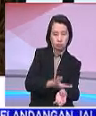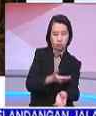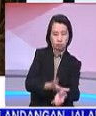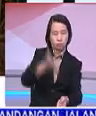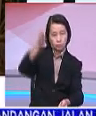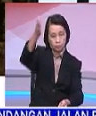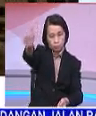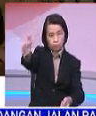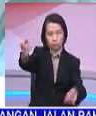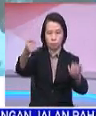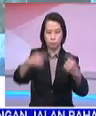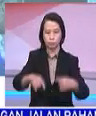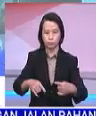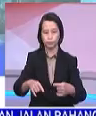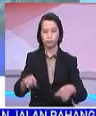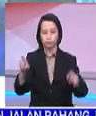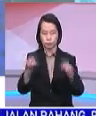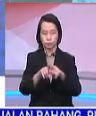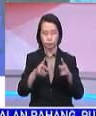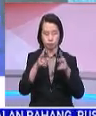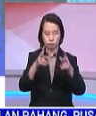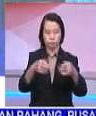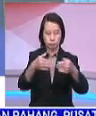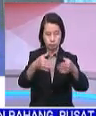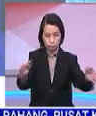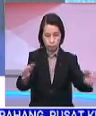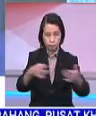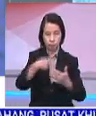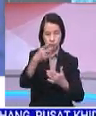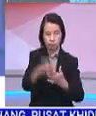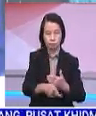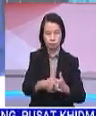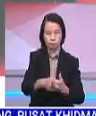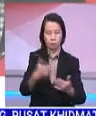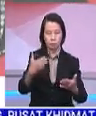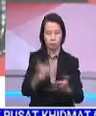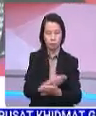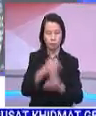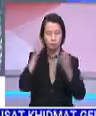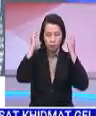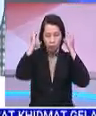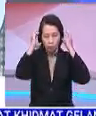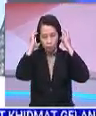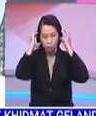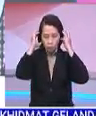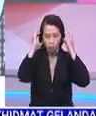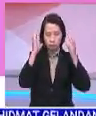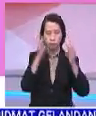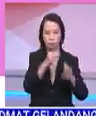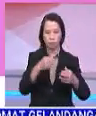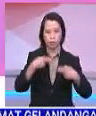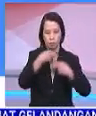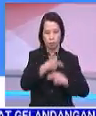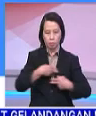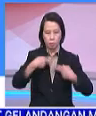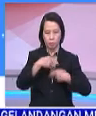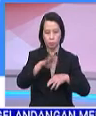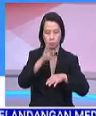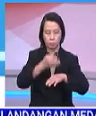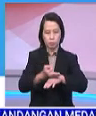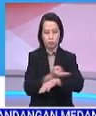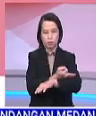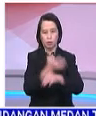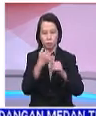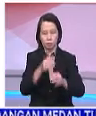akan datang turut dilancarkan program dan elemen baharu radio TV berita dan hiburan agar lebih segar yang